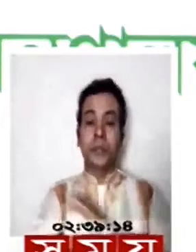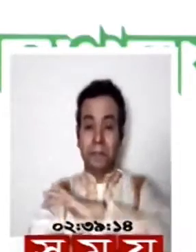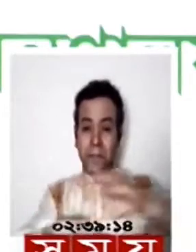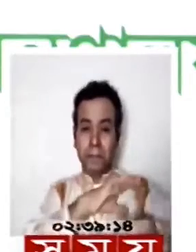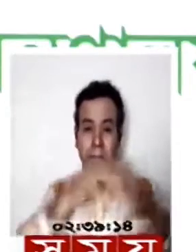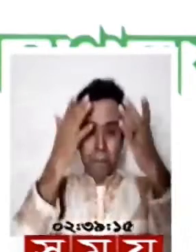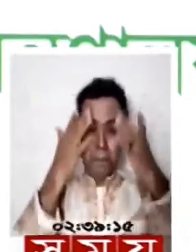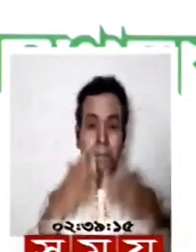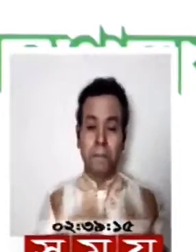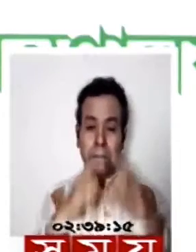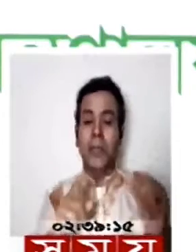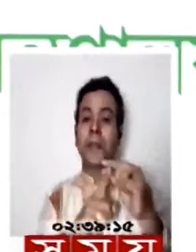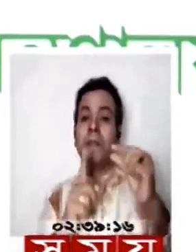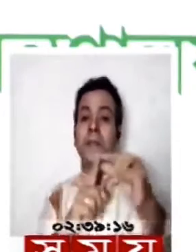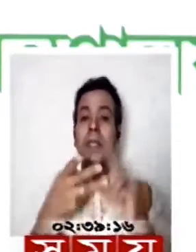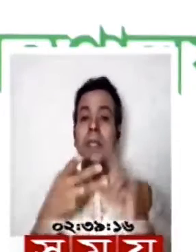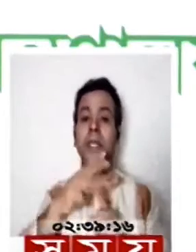31,840 জনকে।